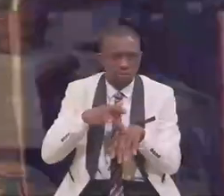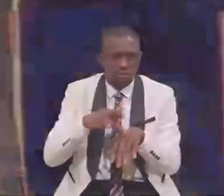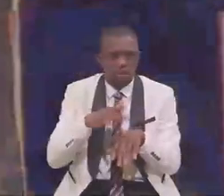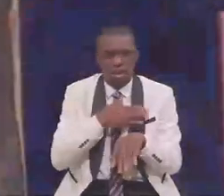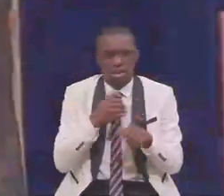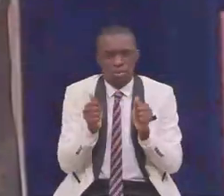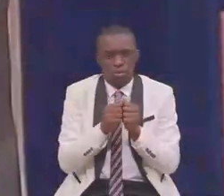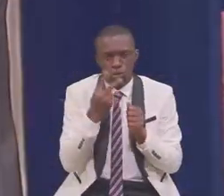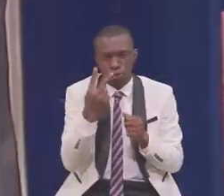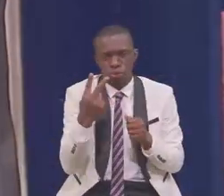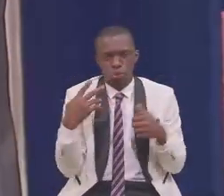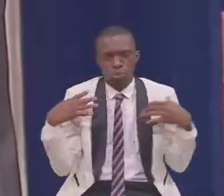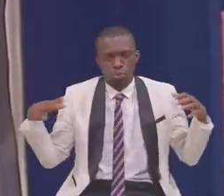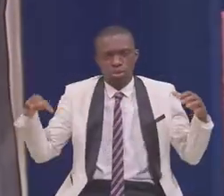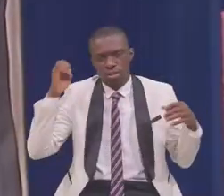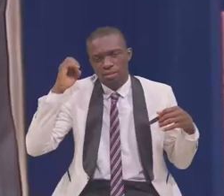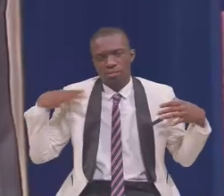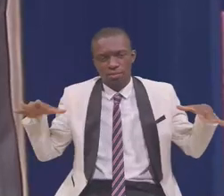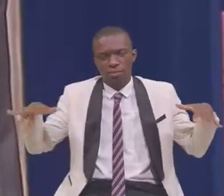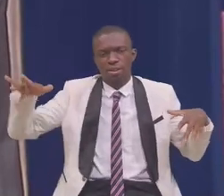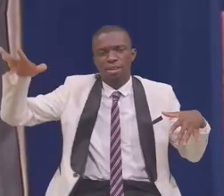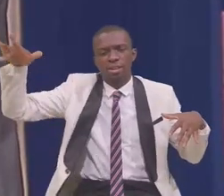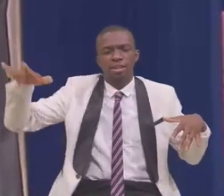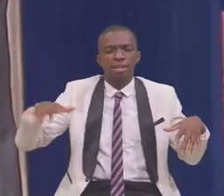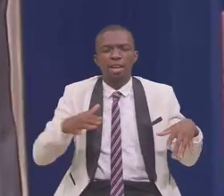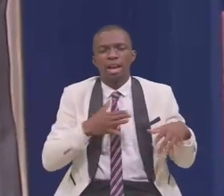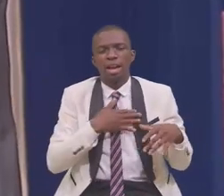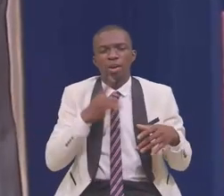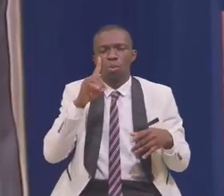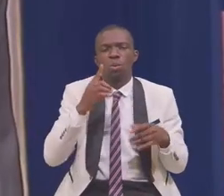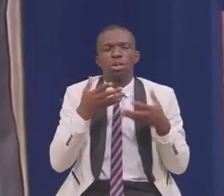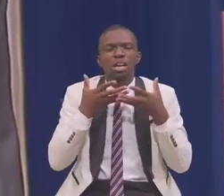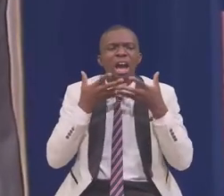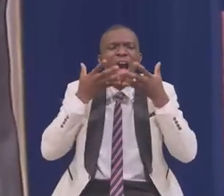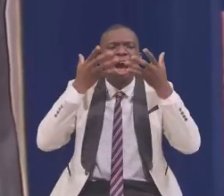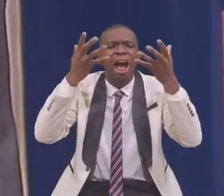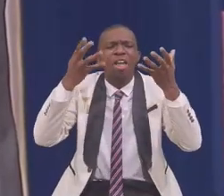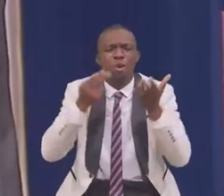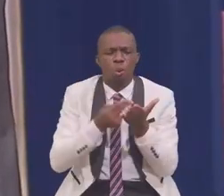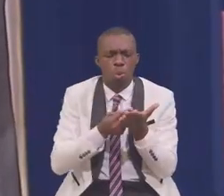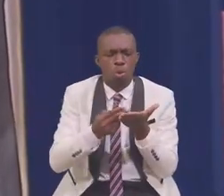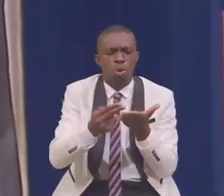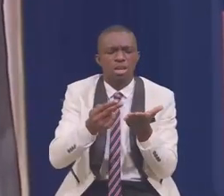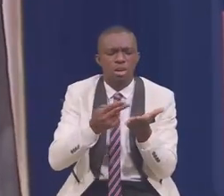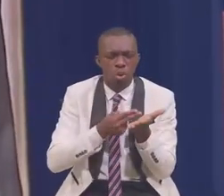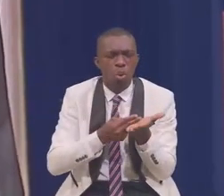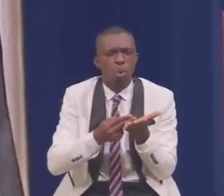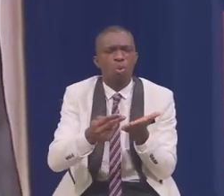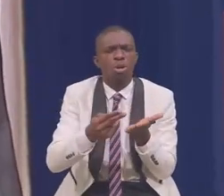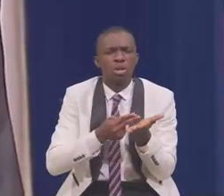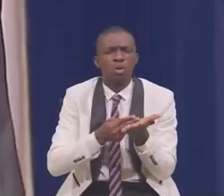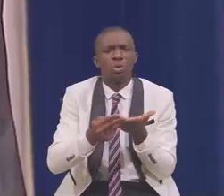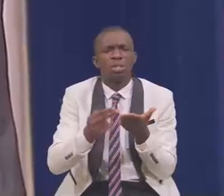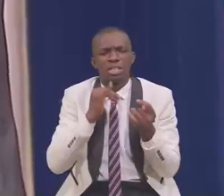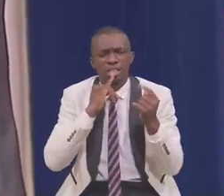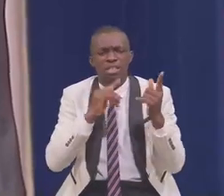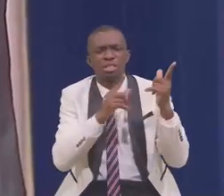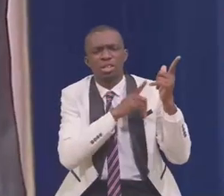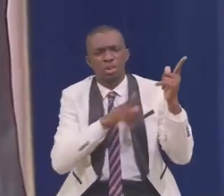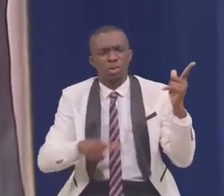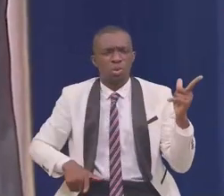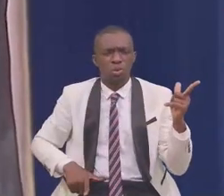l'un à l'autre. Il disait, Saint, Saint, Saint, notre Dieu est Saint, notre Dieu est pur, notre Dieu est juste.